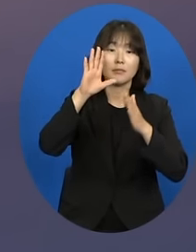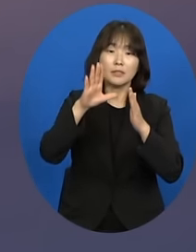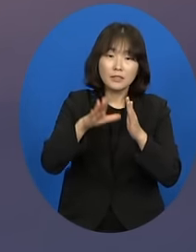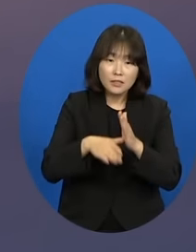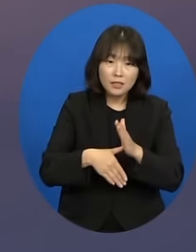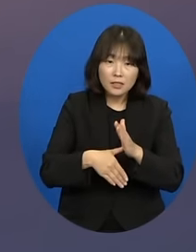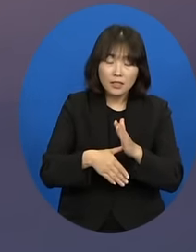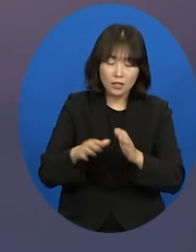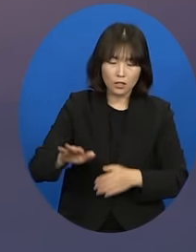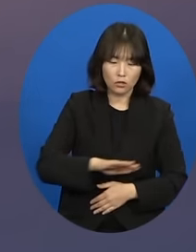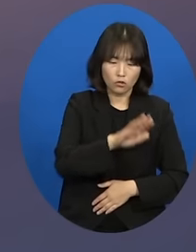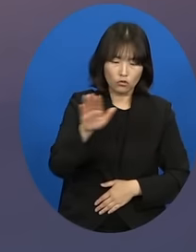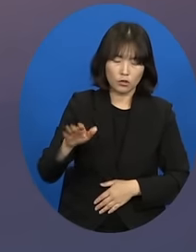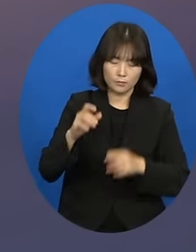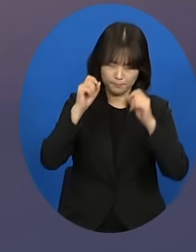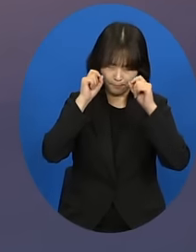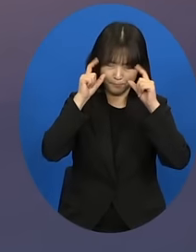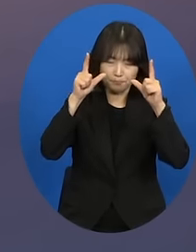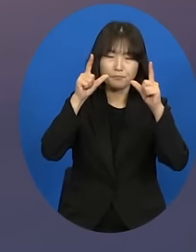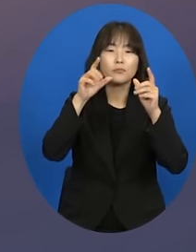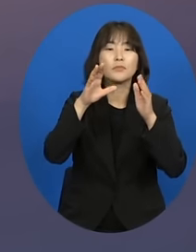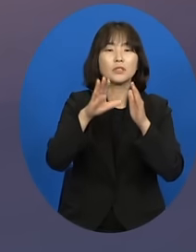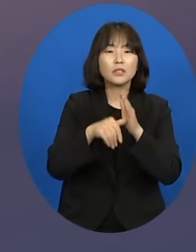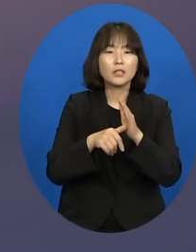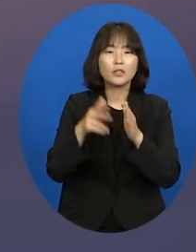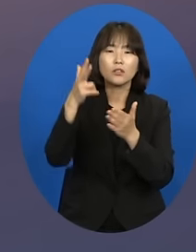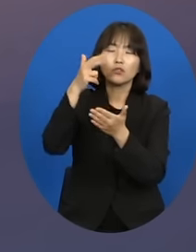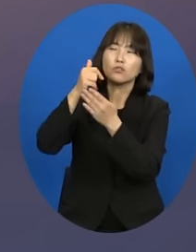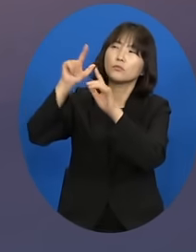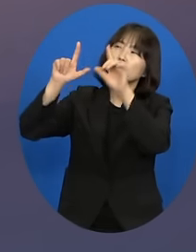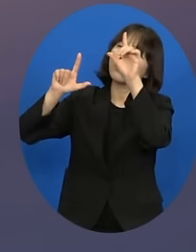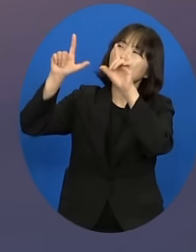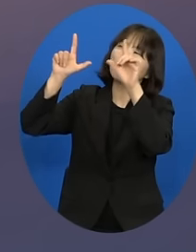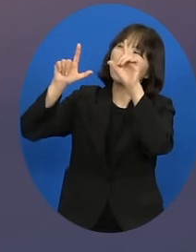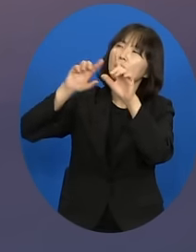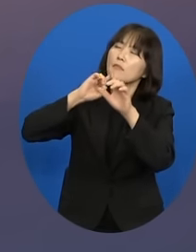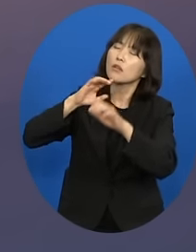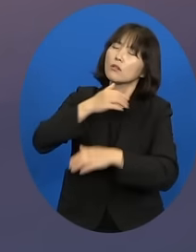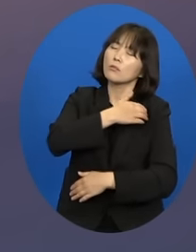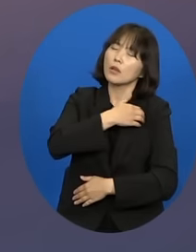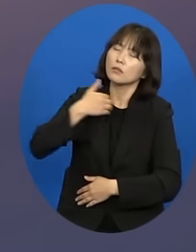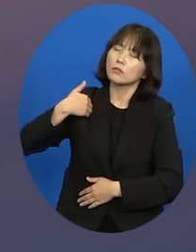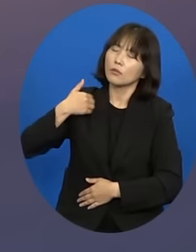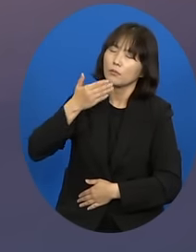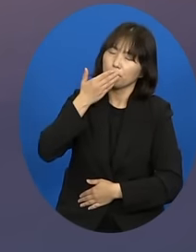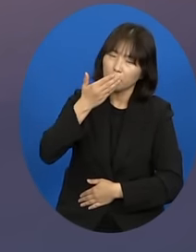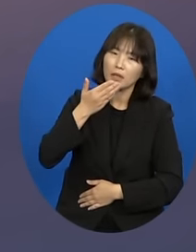우리가 깰 때에 주의 형상으로 만족할 것이다. 시편 17편.